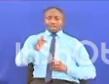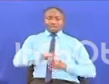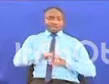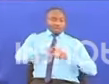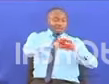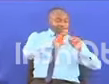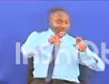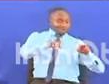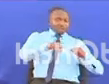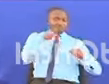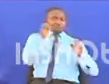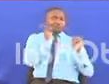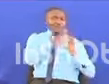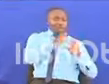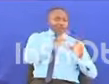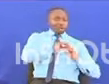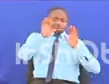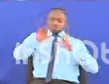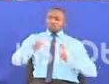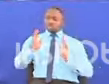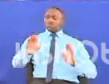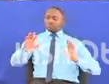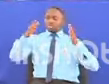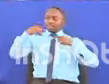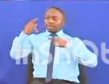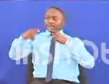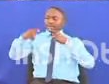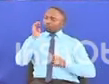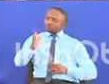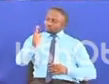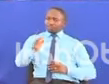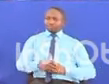huko wataenda watapiga kelele, watatuacha, maisha yataendelea. Na ndivyo ilivyo,